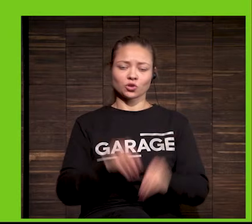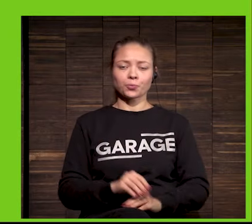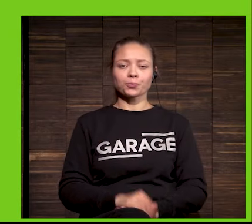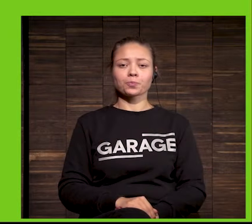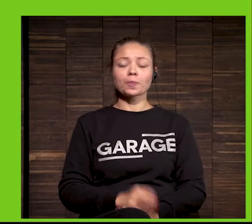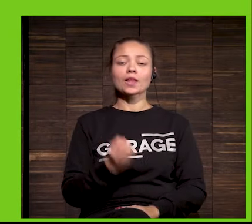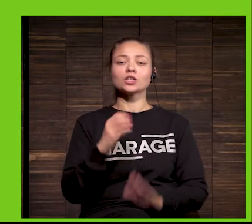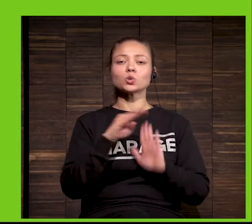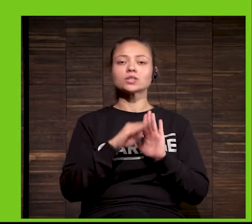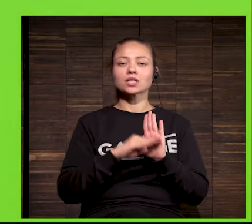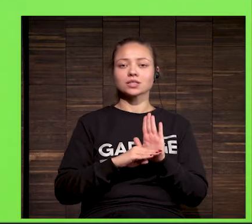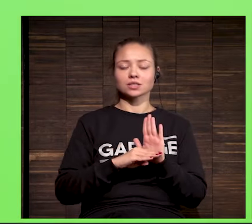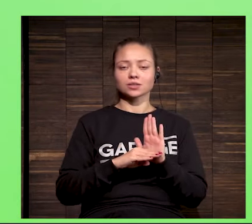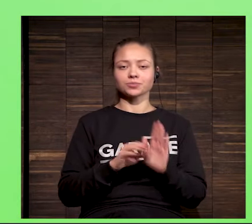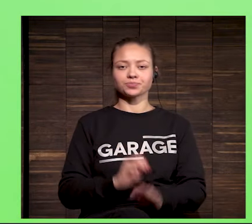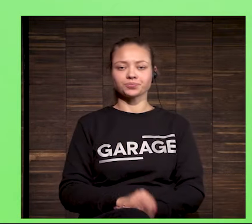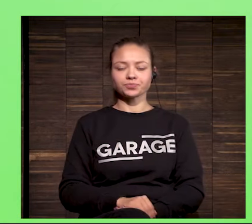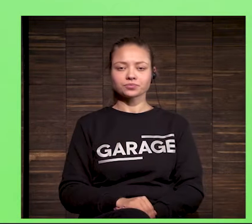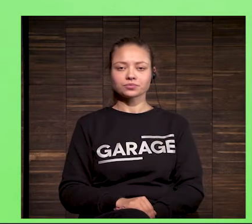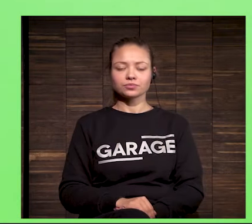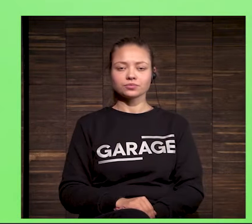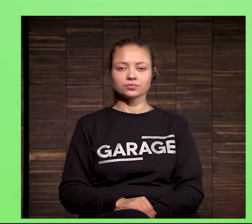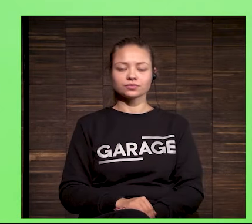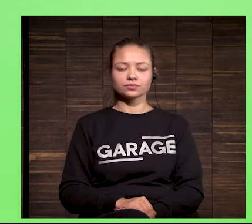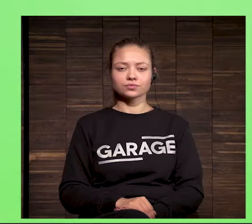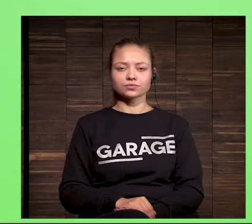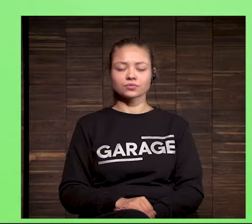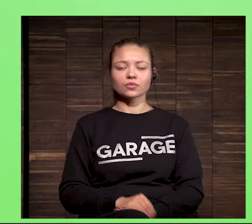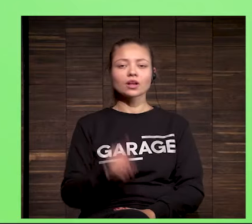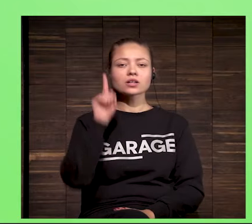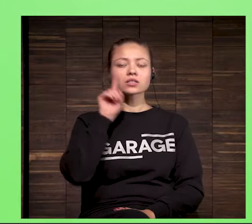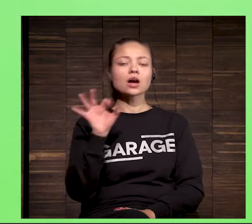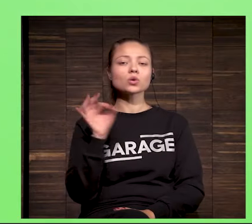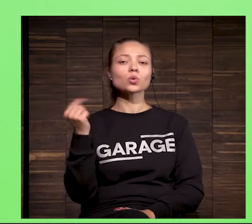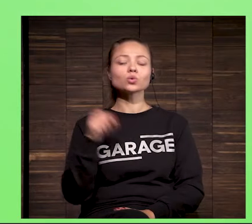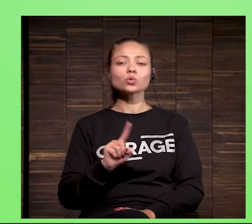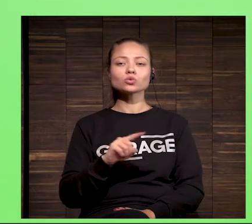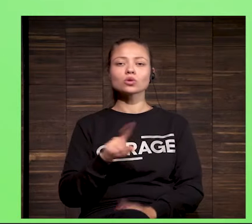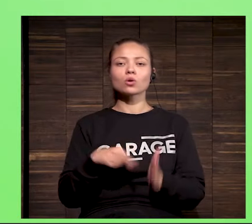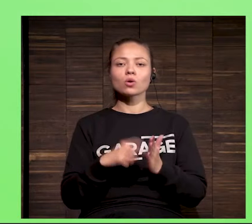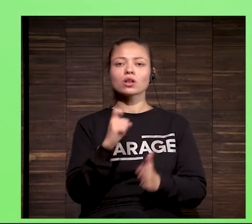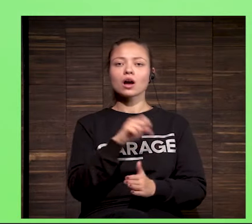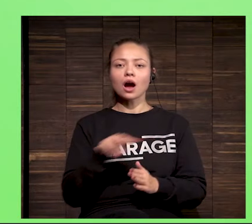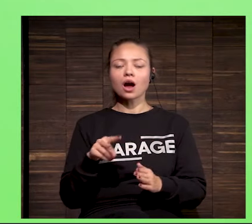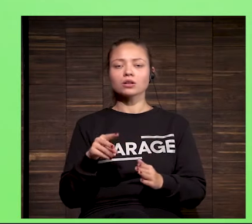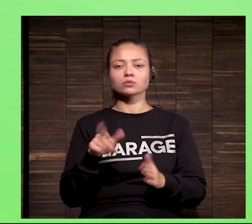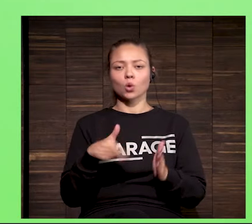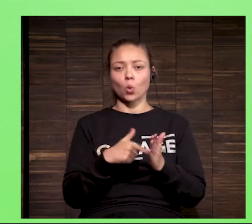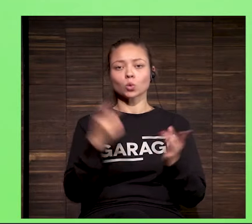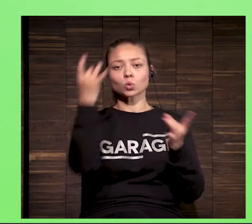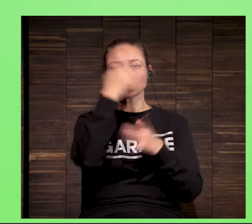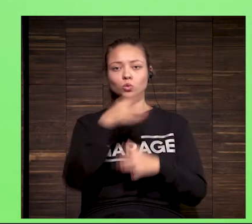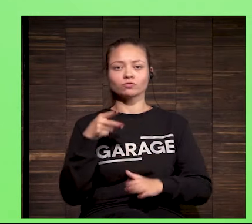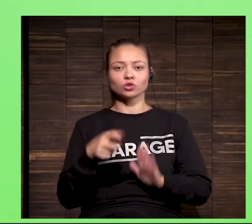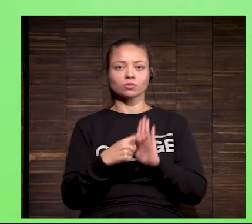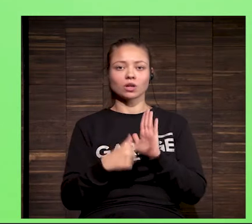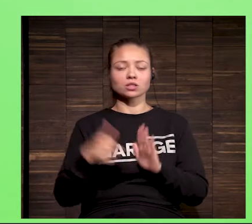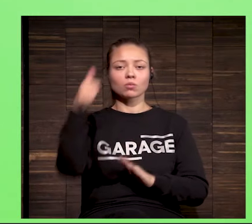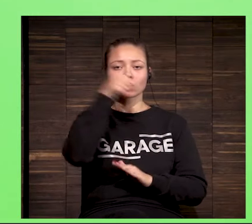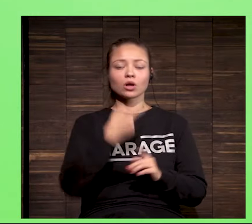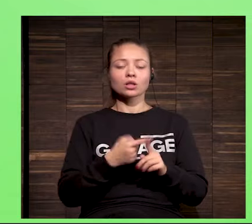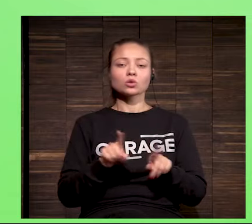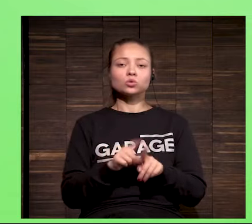статистика а стал знания о том что hal город культуры в 2017 году это